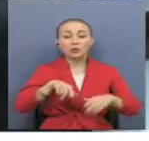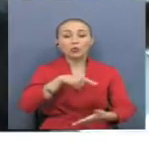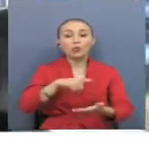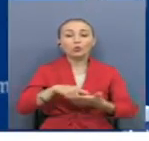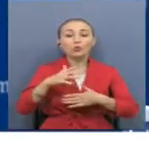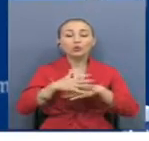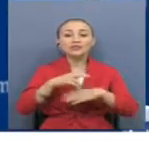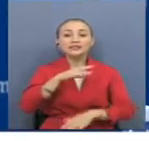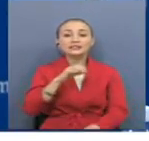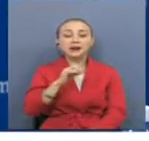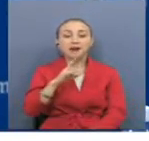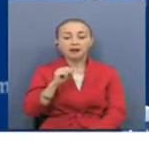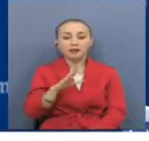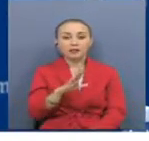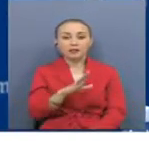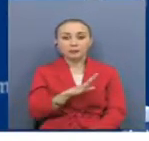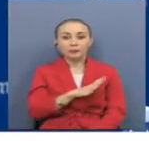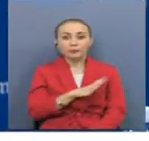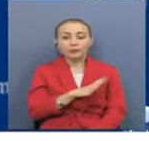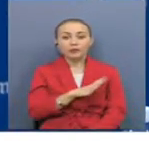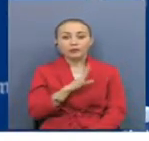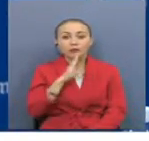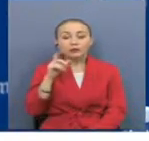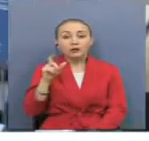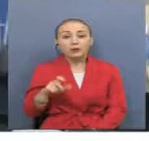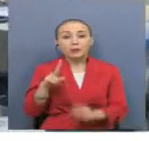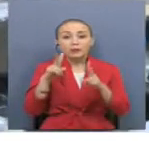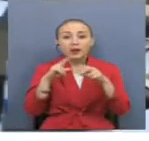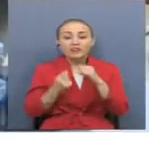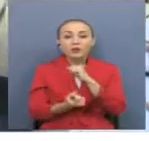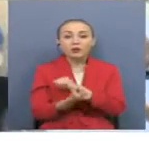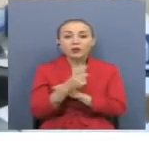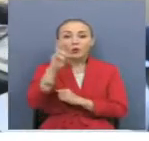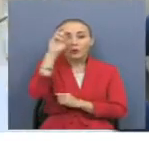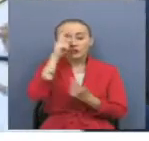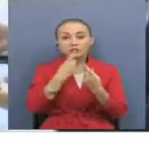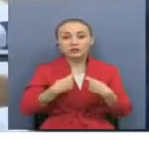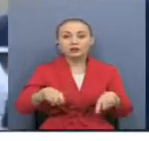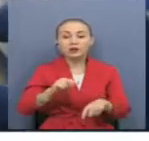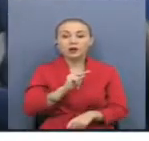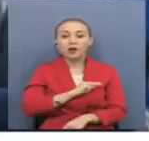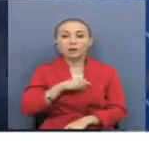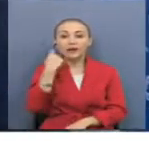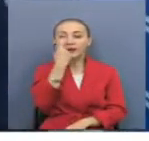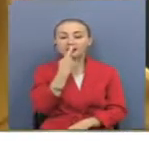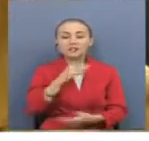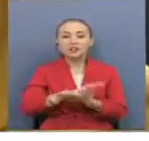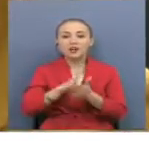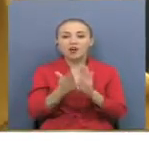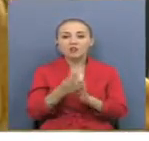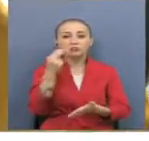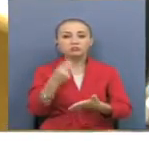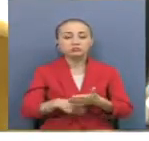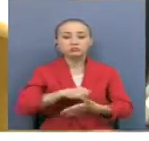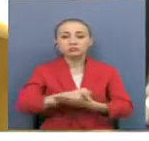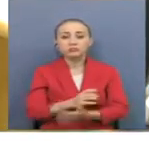бар. Мемлекеттік мекемеде ешқандай еңбек келісім шартынсыз азаматша жұмыс істейтіні анықталған. Сондай-ақ тексеру кезінде бірқатар мемлекеттік қызметтер